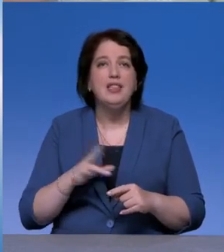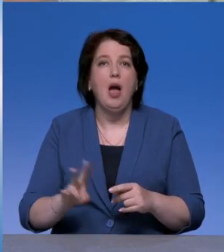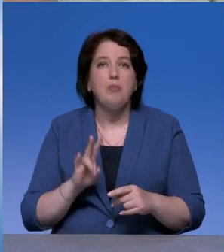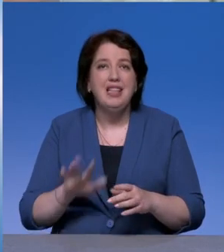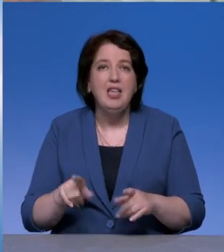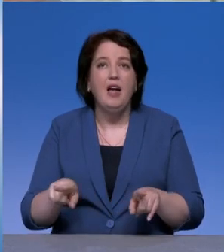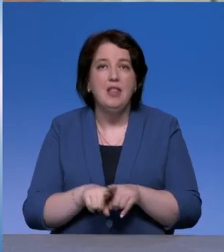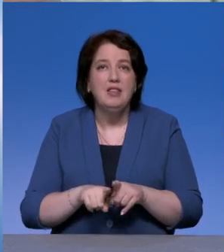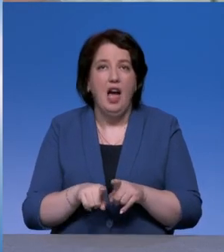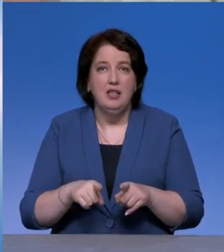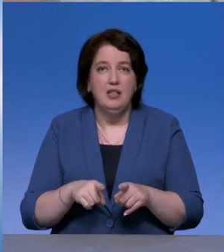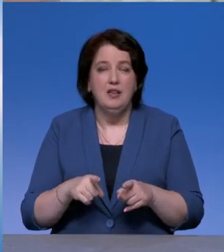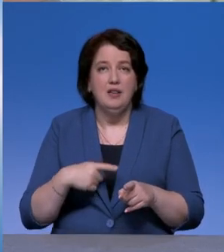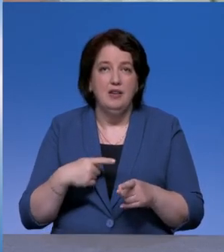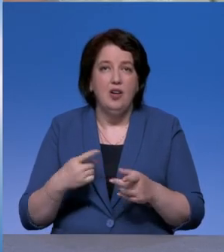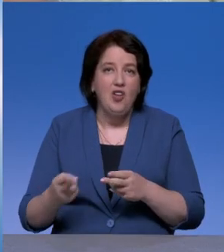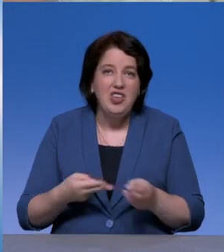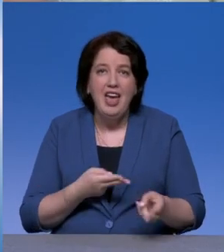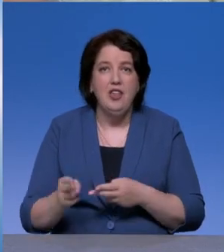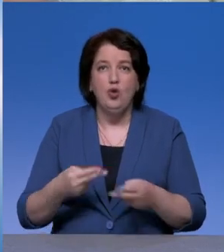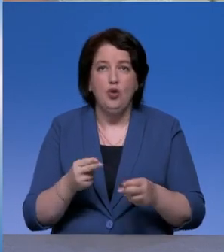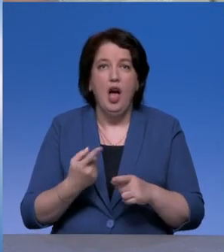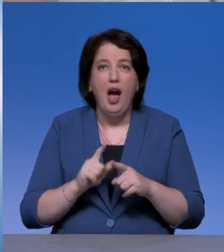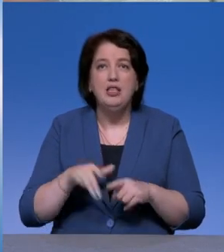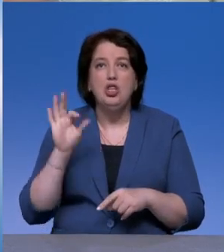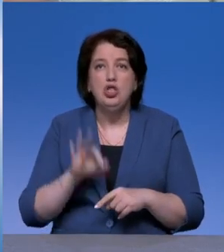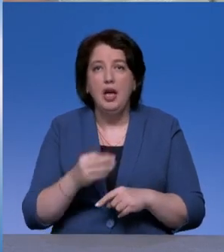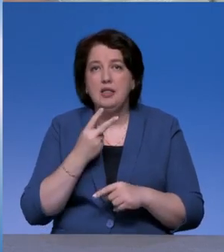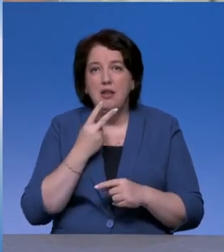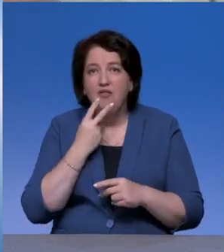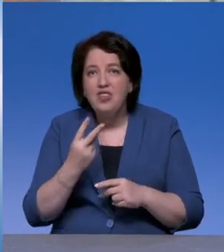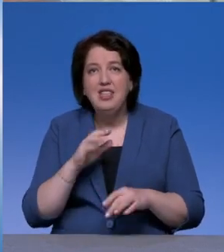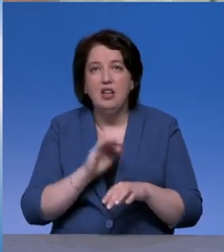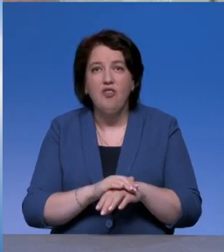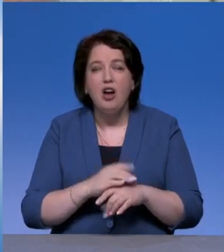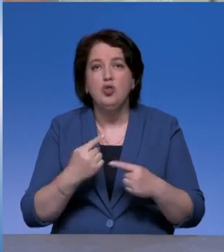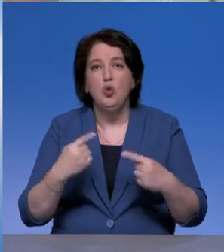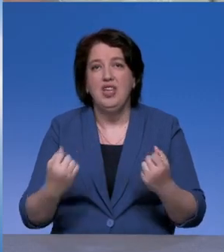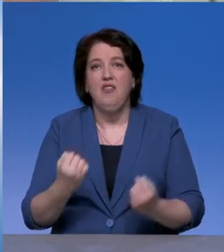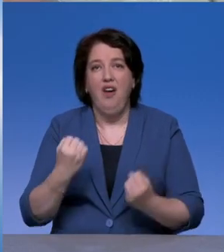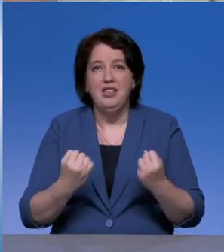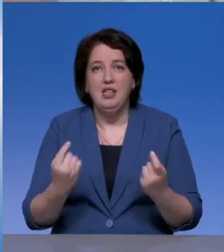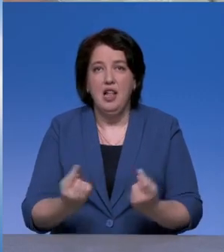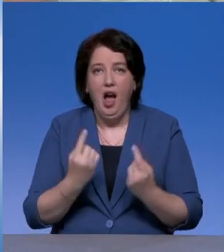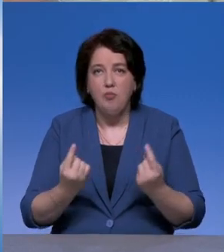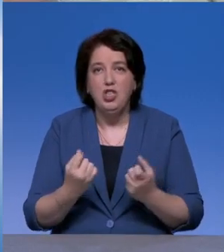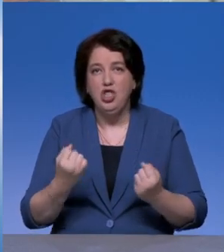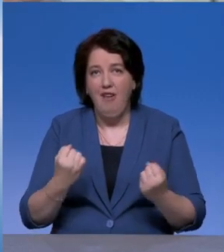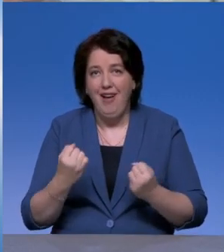систематически, они просто попадаются на глаза очень большому числу обычных нормальных водителей.